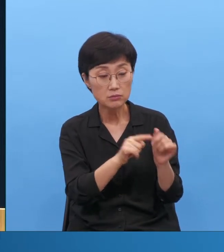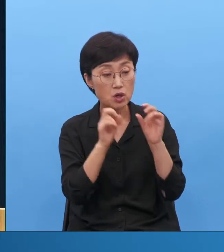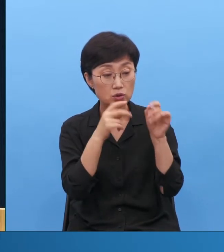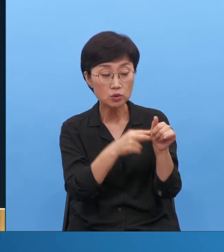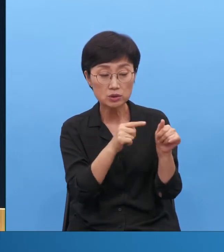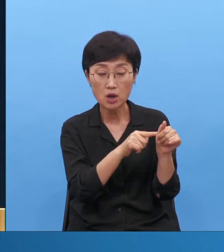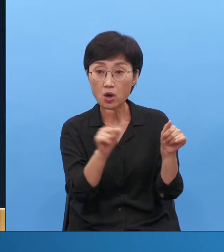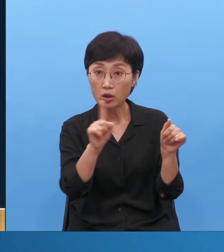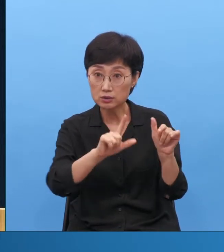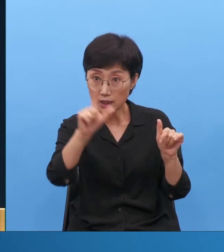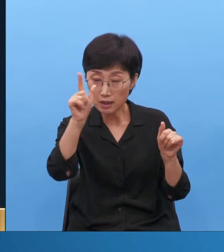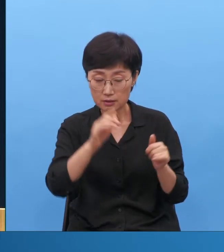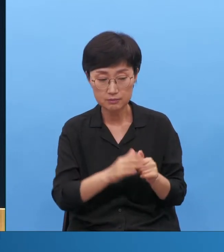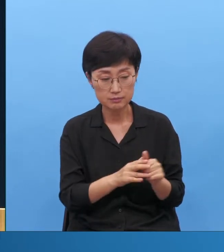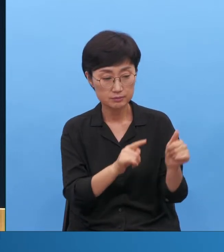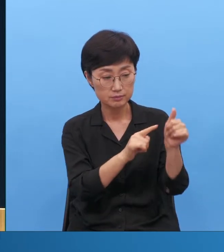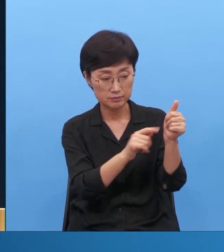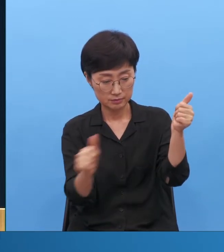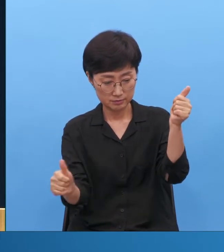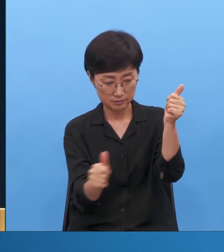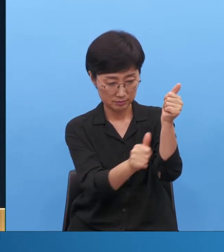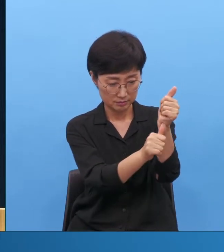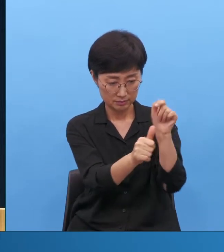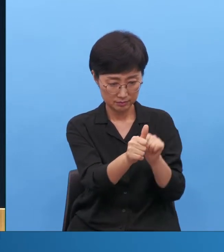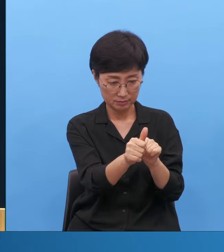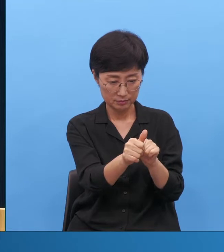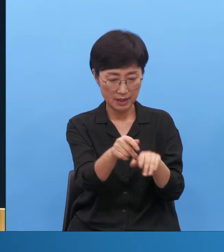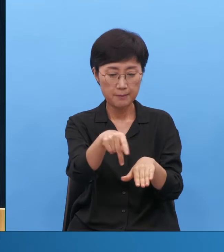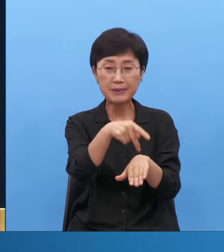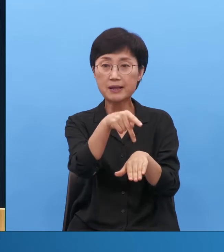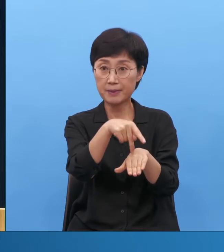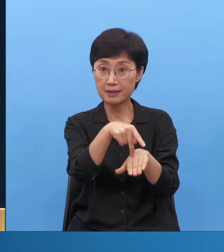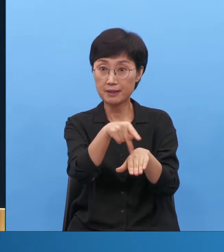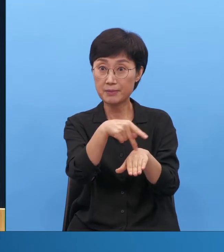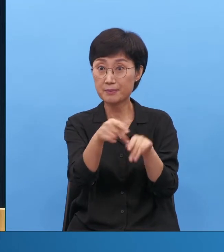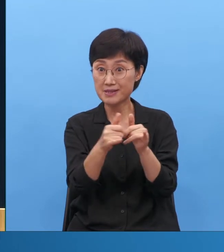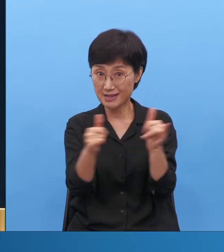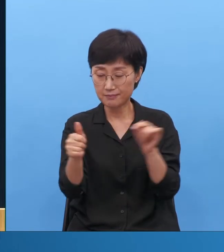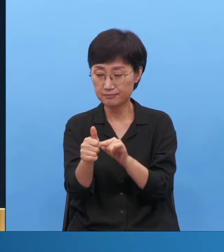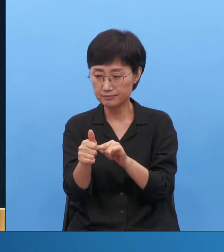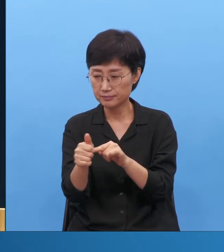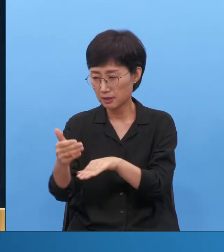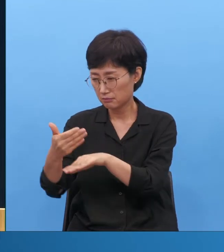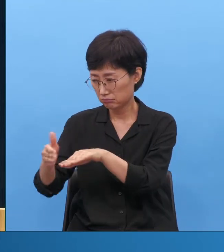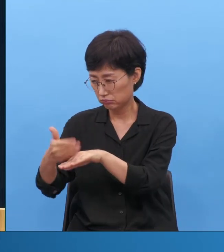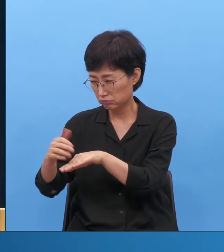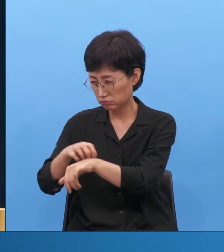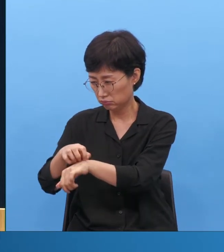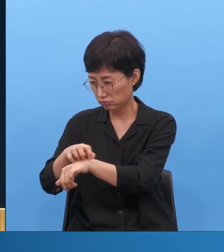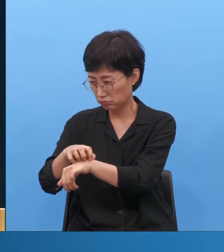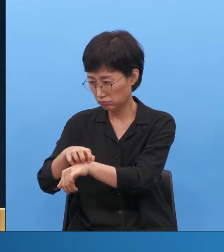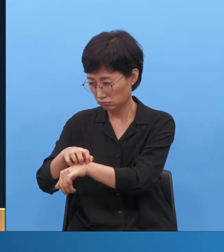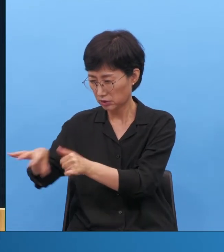이 밑에 일하던 필리핀 사람이 깡패들 데리고 와서 목사님이 위협한 거예요. And from what I know, he was a pastor